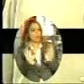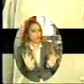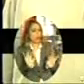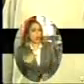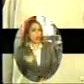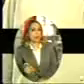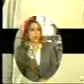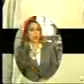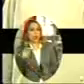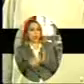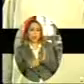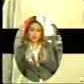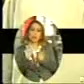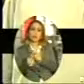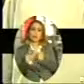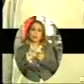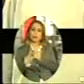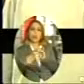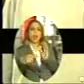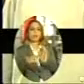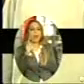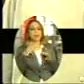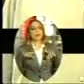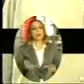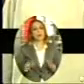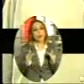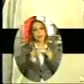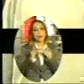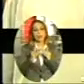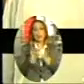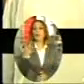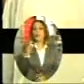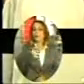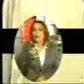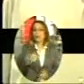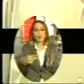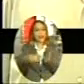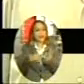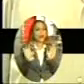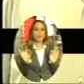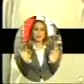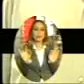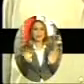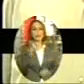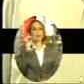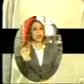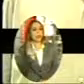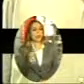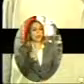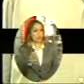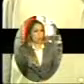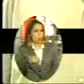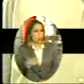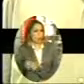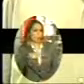משלמים לכם חשבונות חשמל, אבל יושבים כבר בבית יותר מ-30 שעות בלי חשמל. השאלה אם מישהו מתכוון להסיק מסקנות ולקחת אחריות. אולי לא אתה,